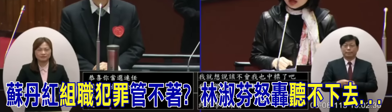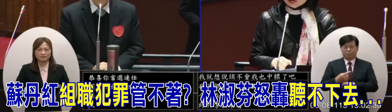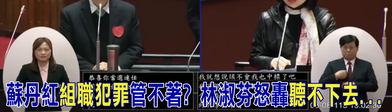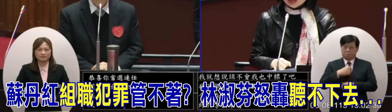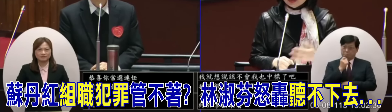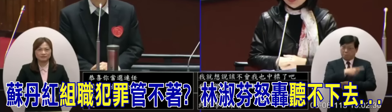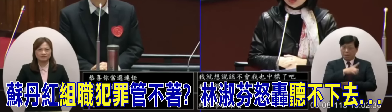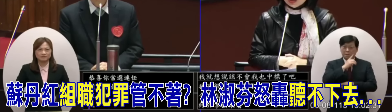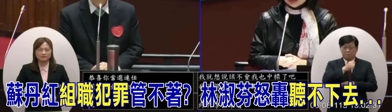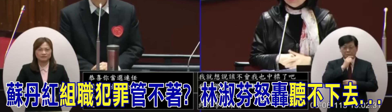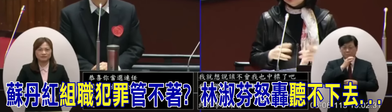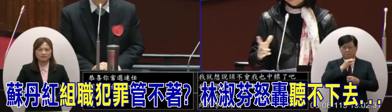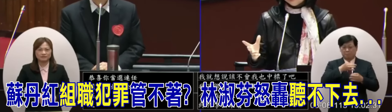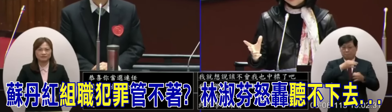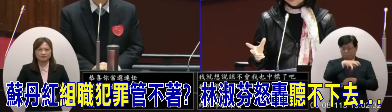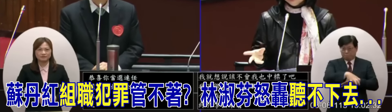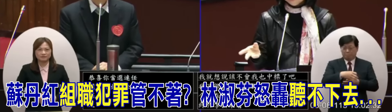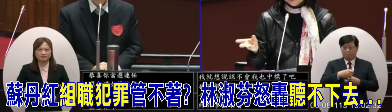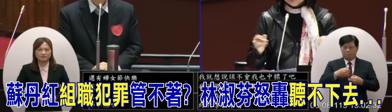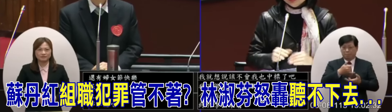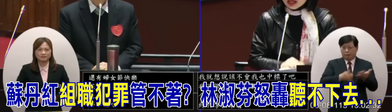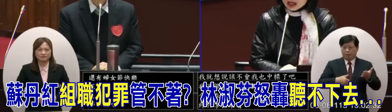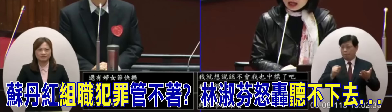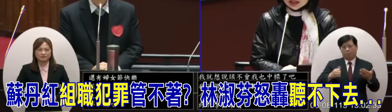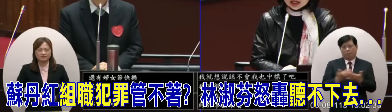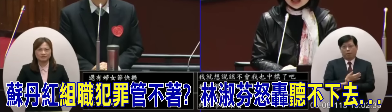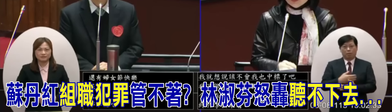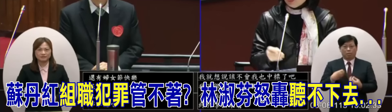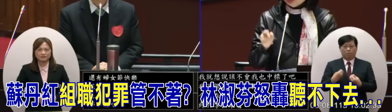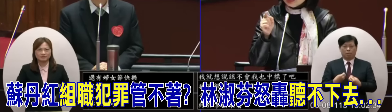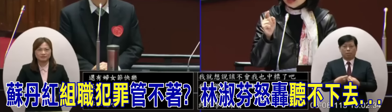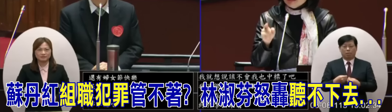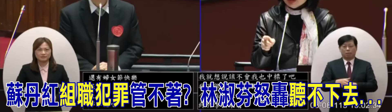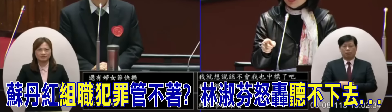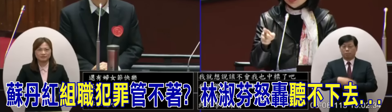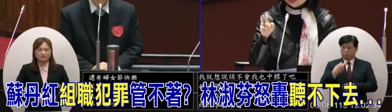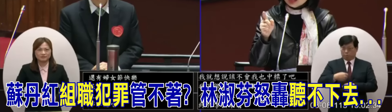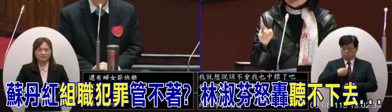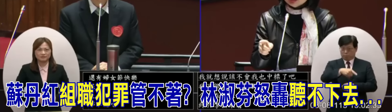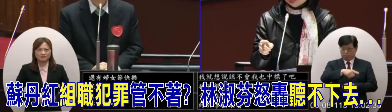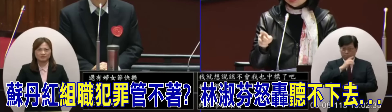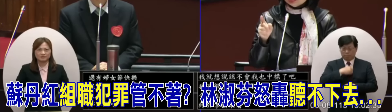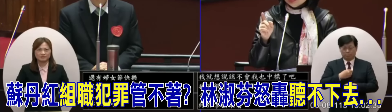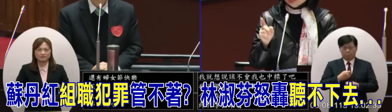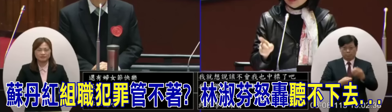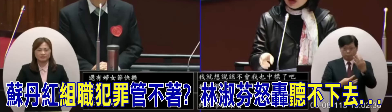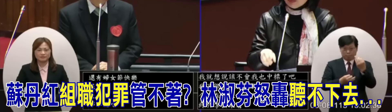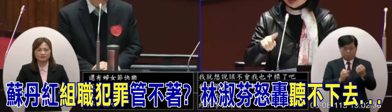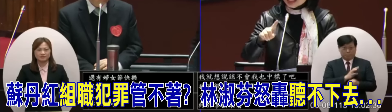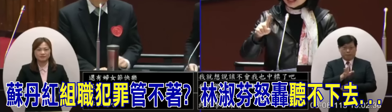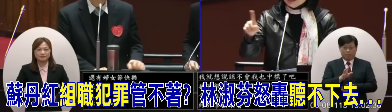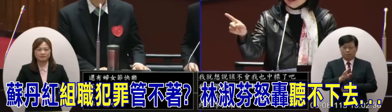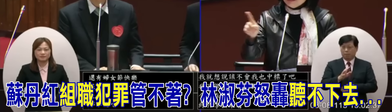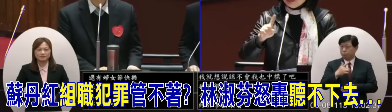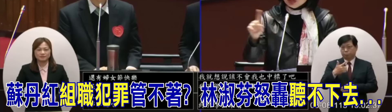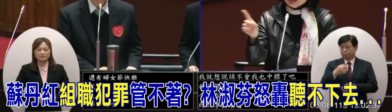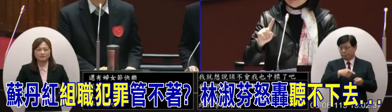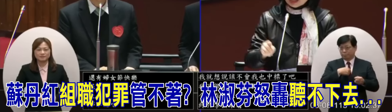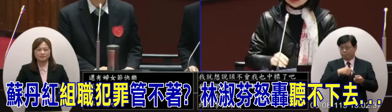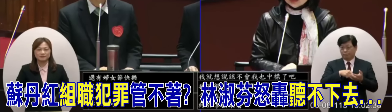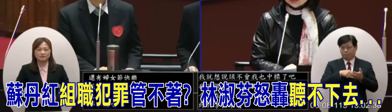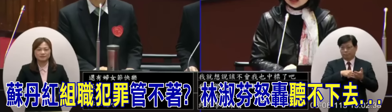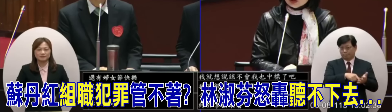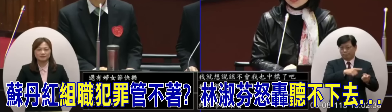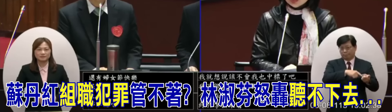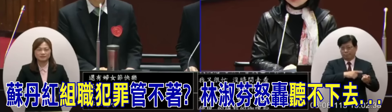我买的超市换货哈，也不能退。那而且我的那一批货的到期日子，不在不合